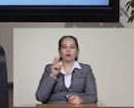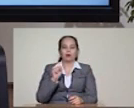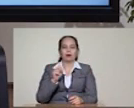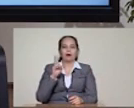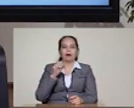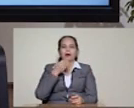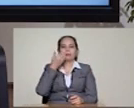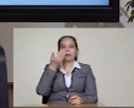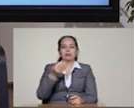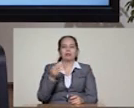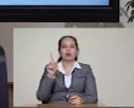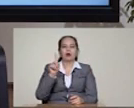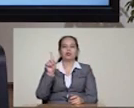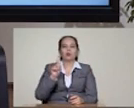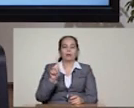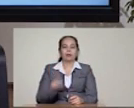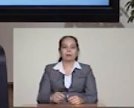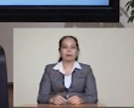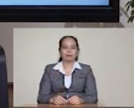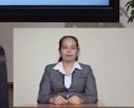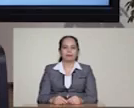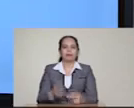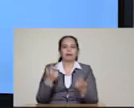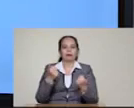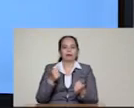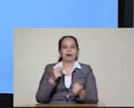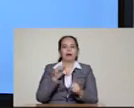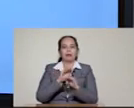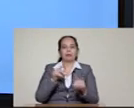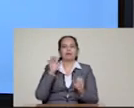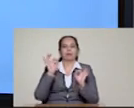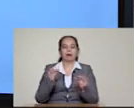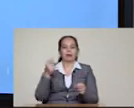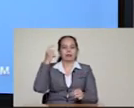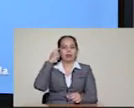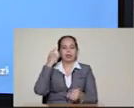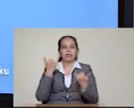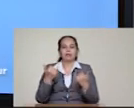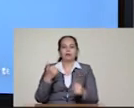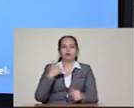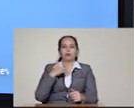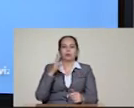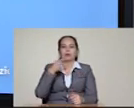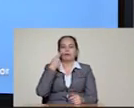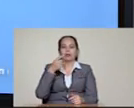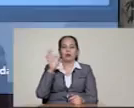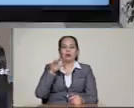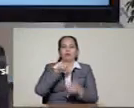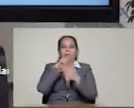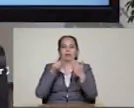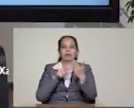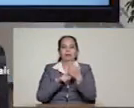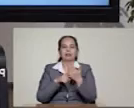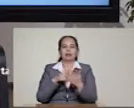– «Как спросить о чем-либо». Да, ребята, вы правильно догадались. Сегодня мы будем говорить о